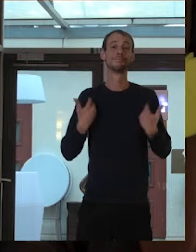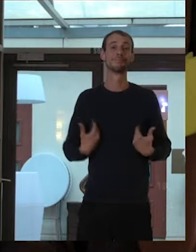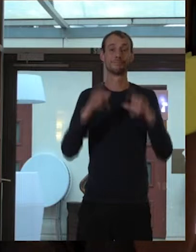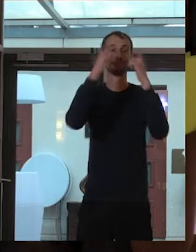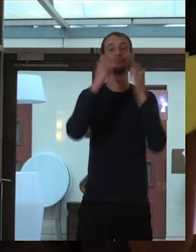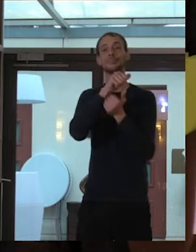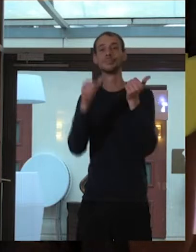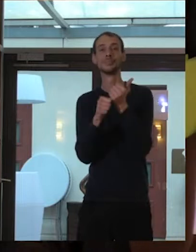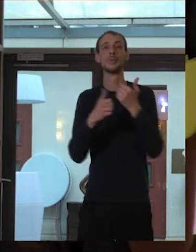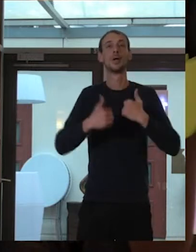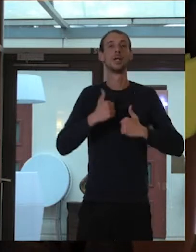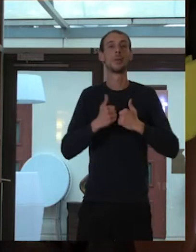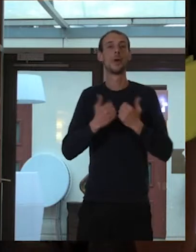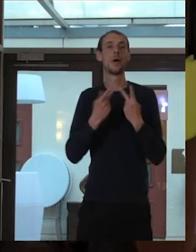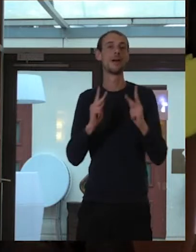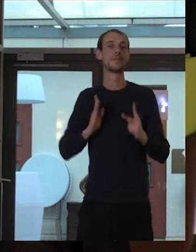ville de Bordeaux,